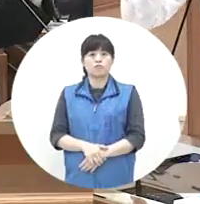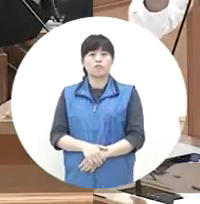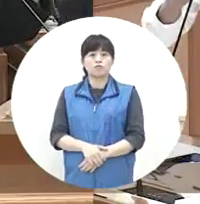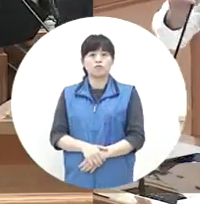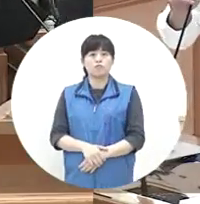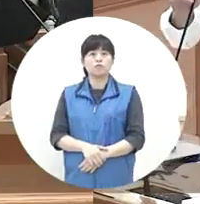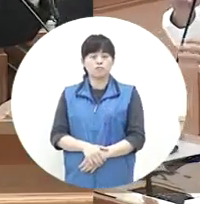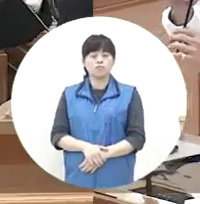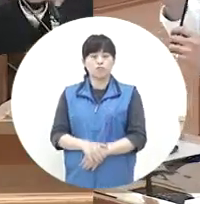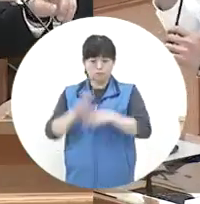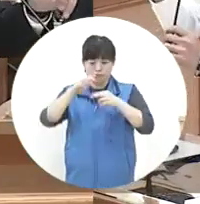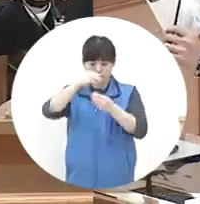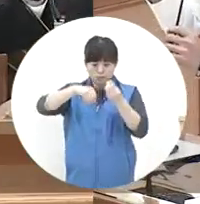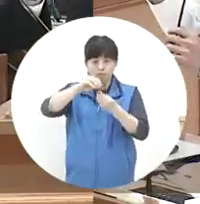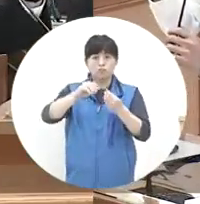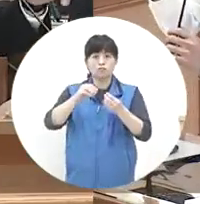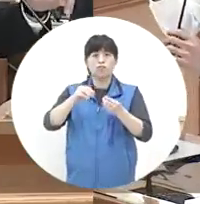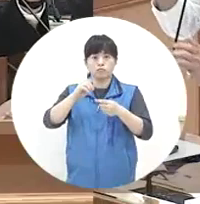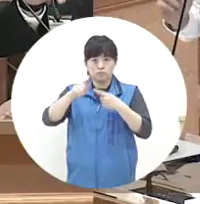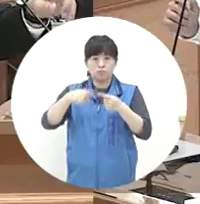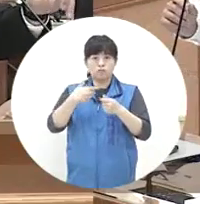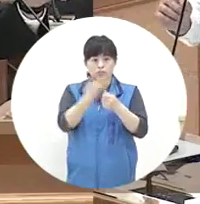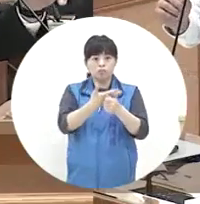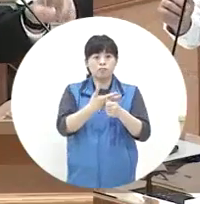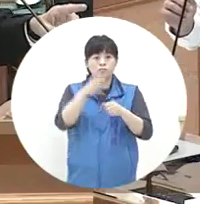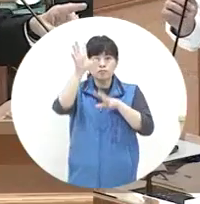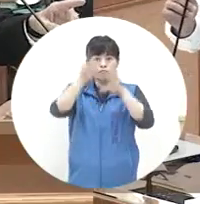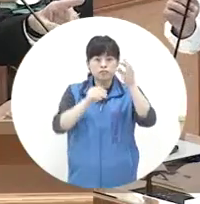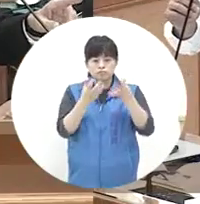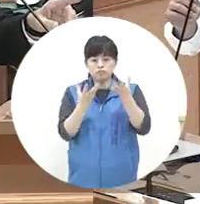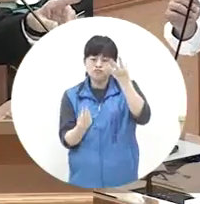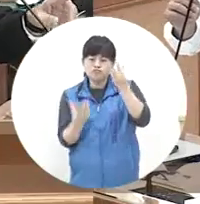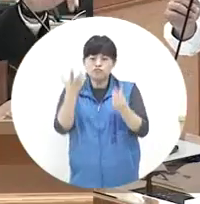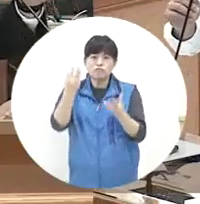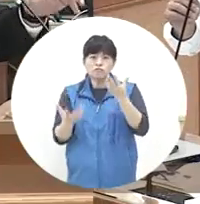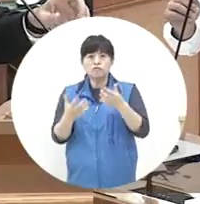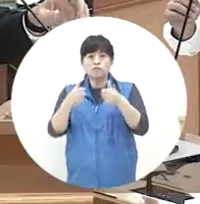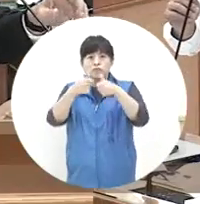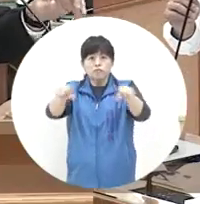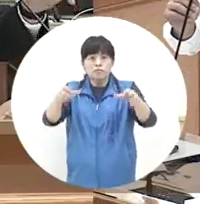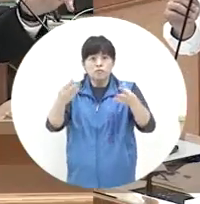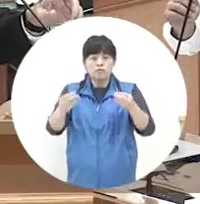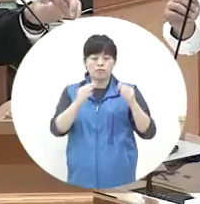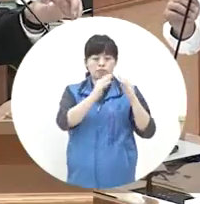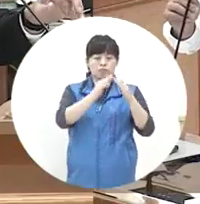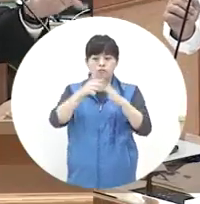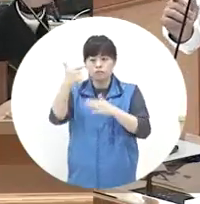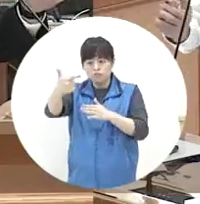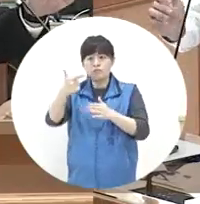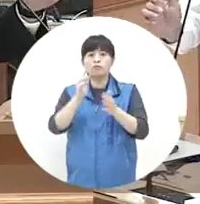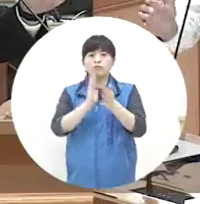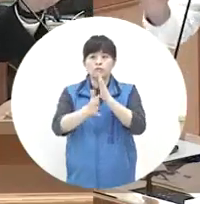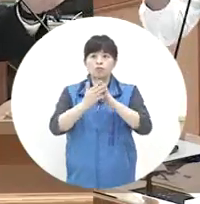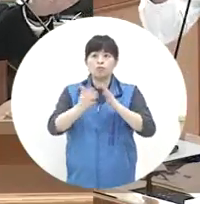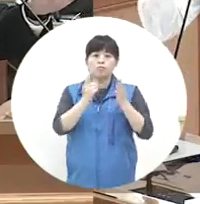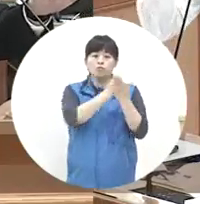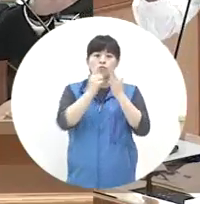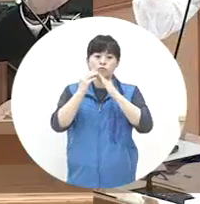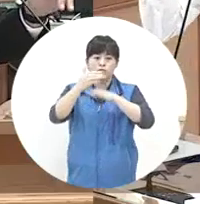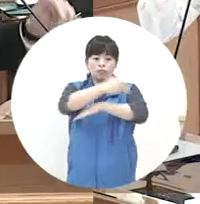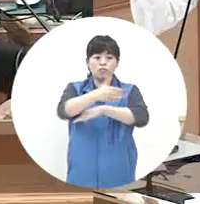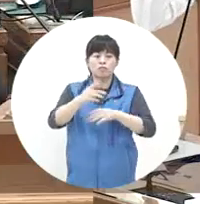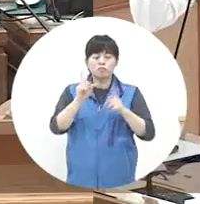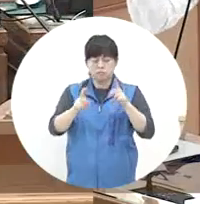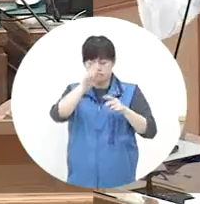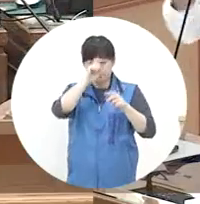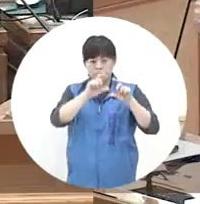让很多资源分配不平均的。六都或者各县市如何做到更平均的方